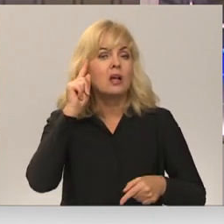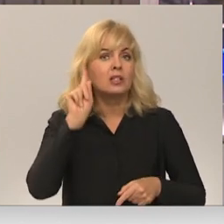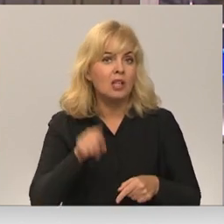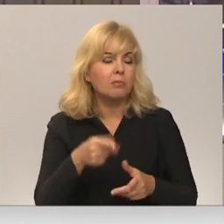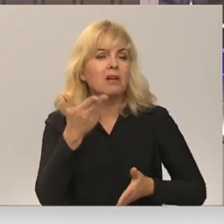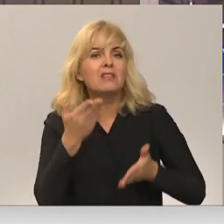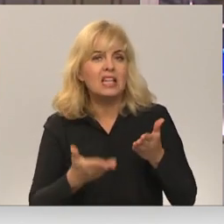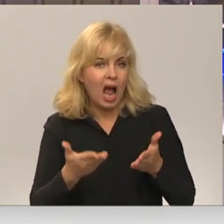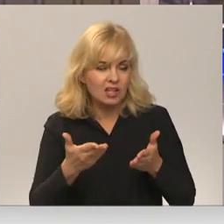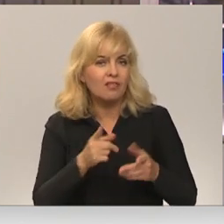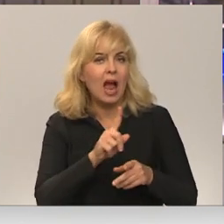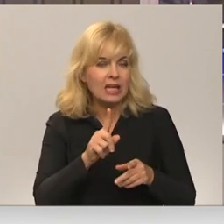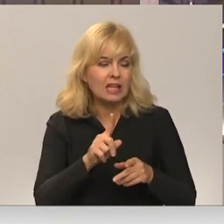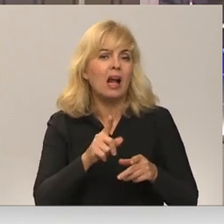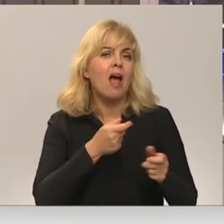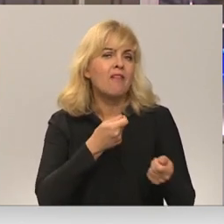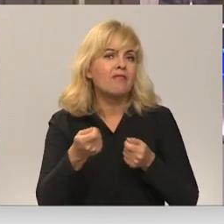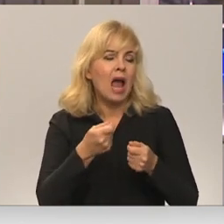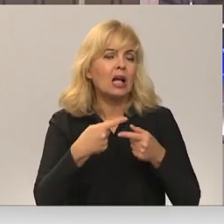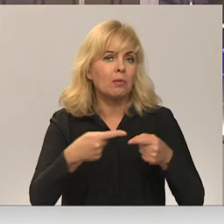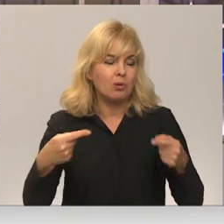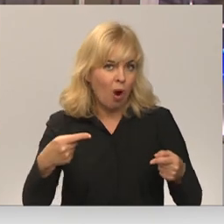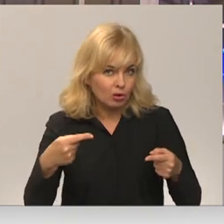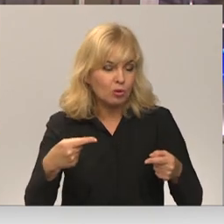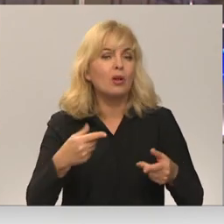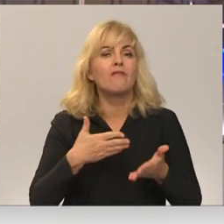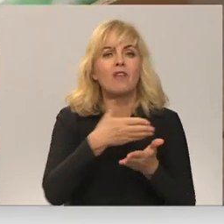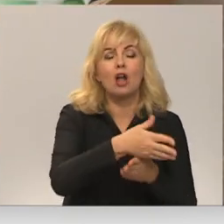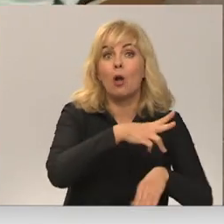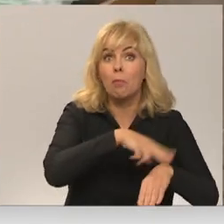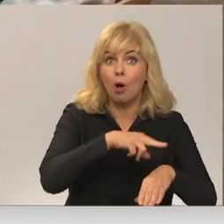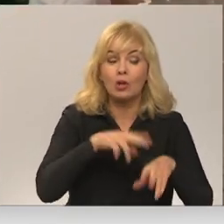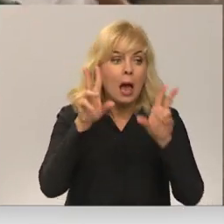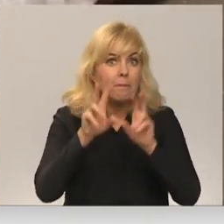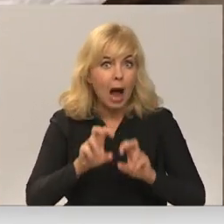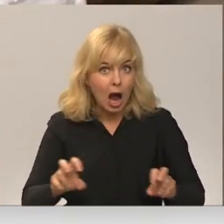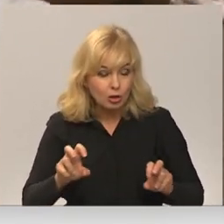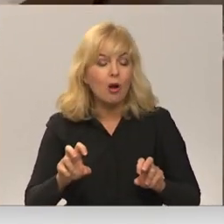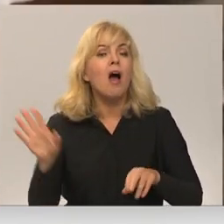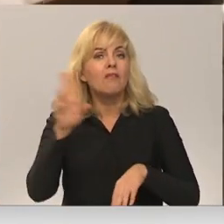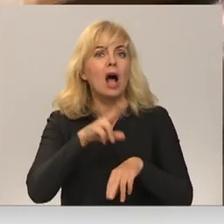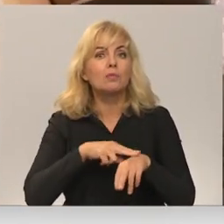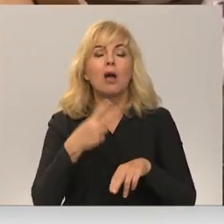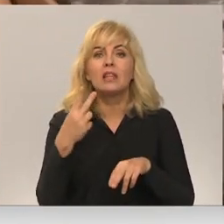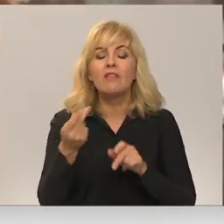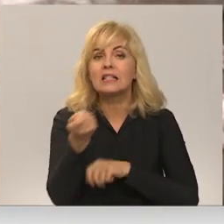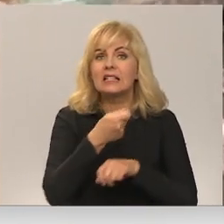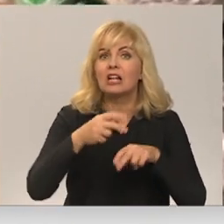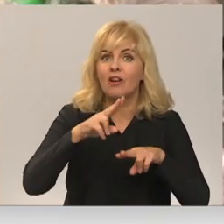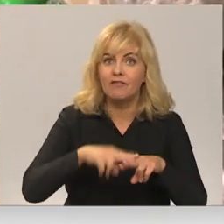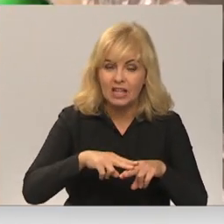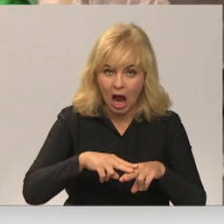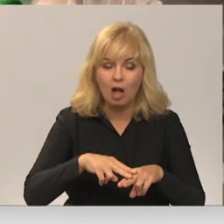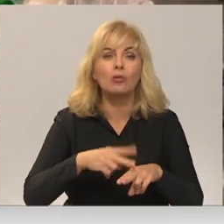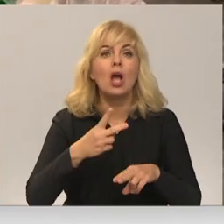diez vai tas ir veikala produkts, veikala pārstāvi vēršies policijā. Pārbaudot saņemtās ziņas, valsts policija divās tirdzniecības vietās